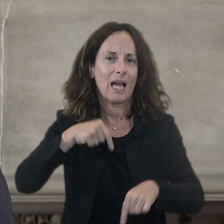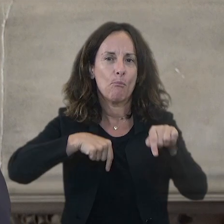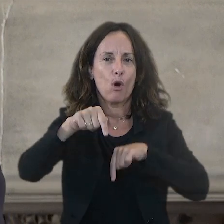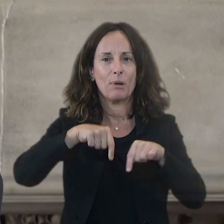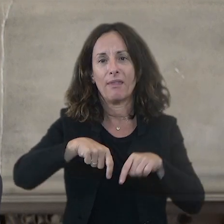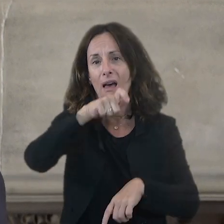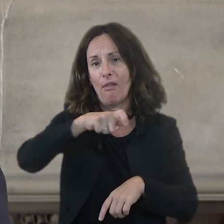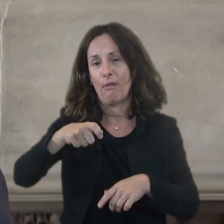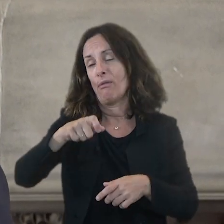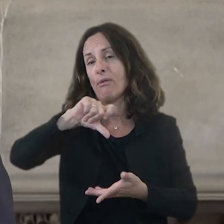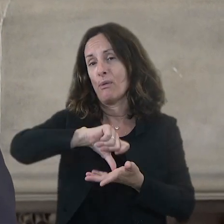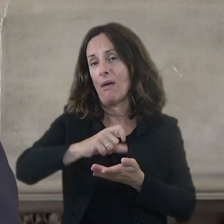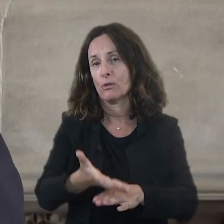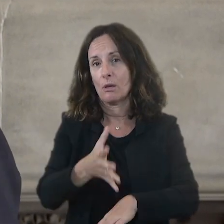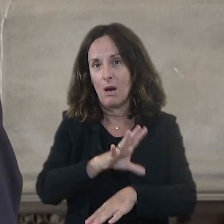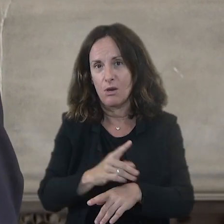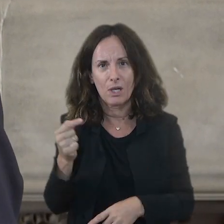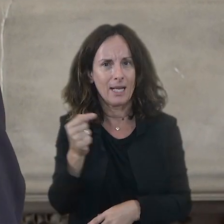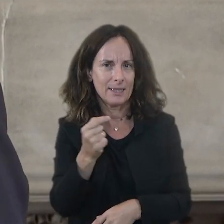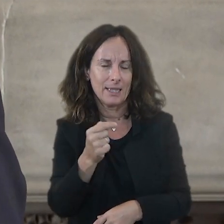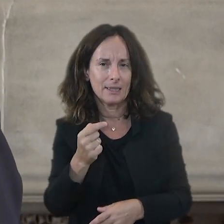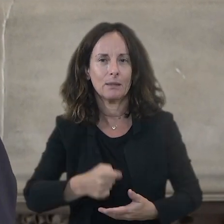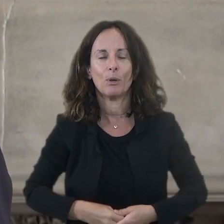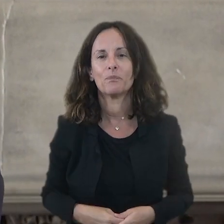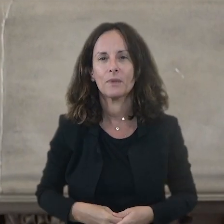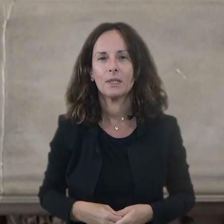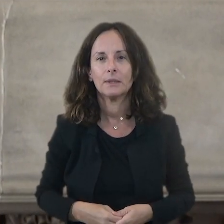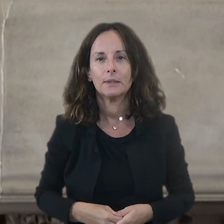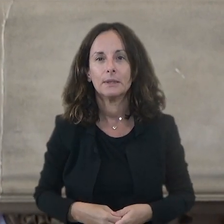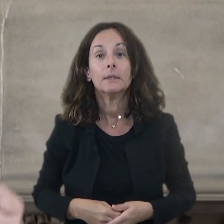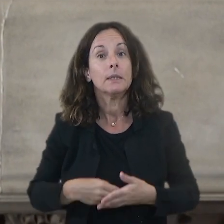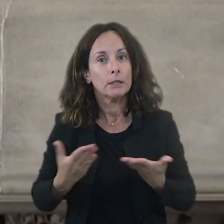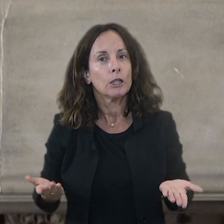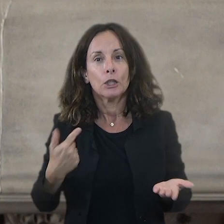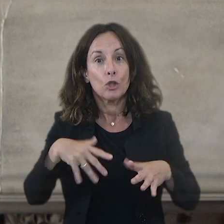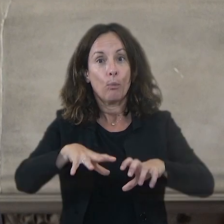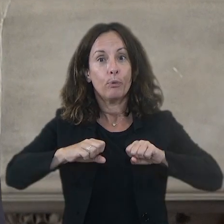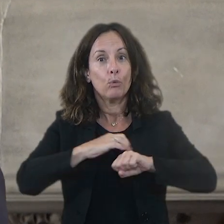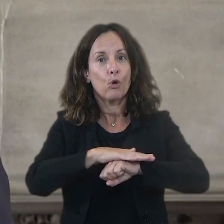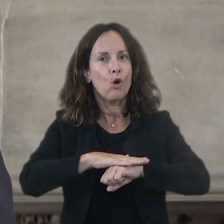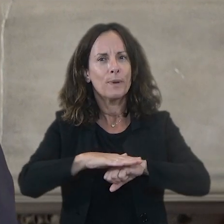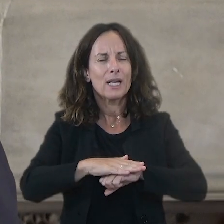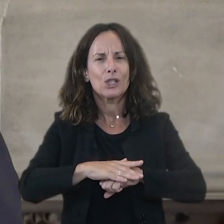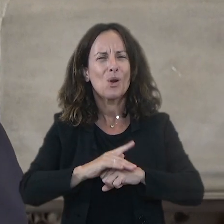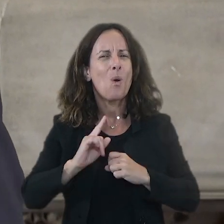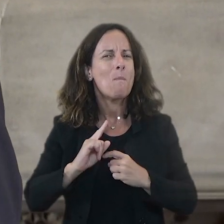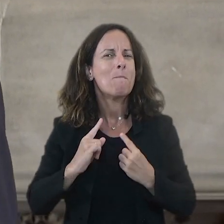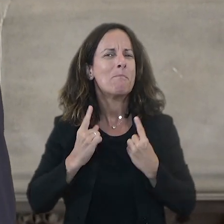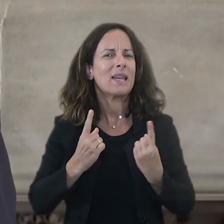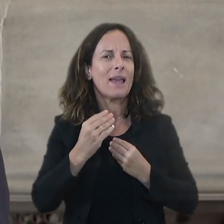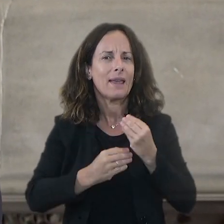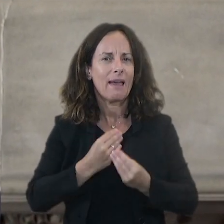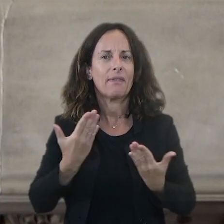de Mallorca afecta molt negativament. Per aquest motiu, des del primer moment, com sabeu, vàrem anar a delegació de govern